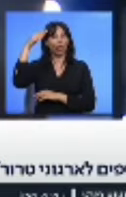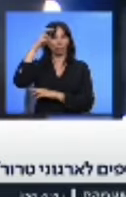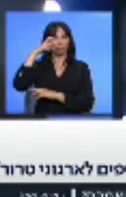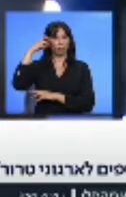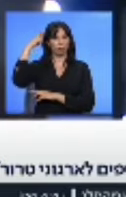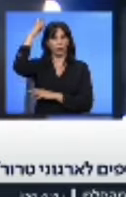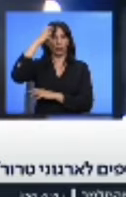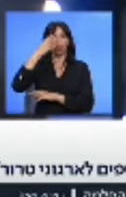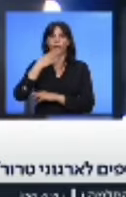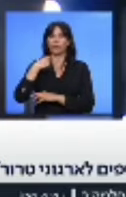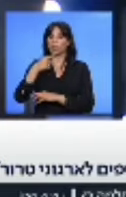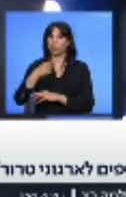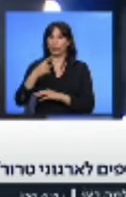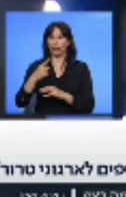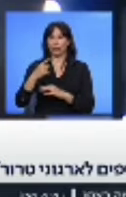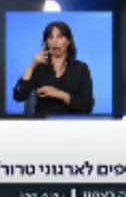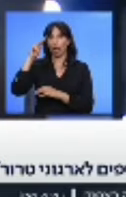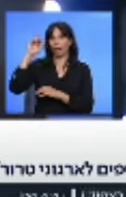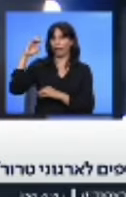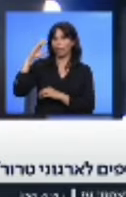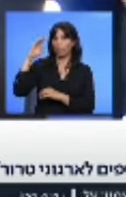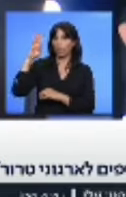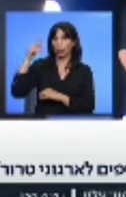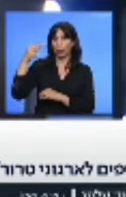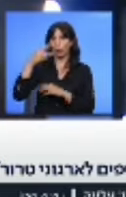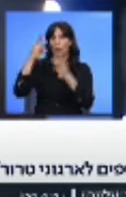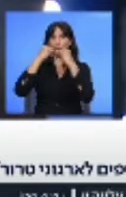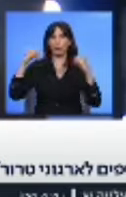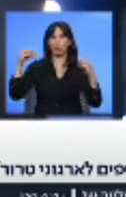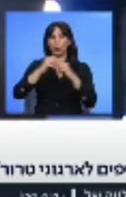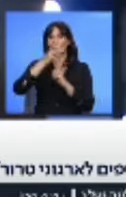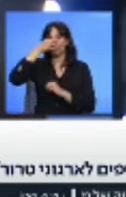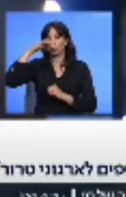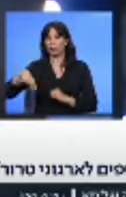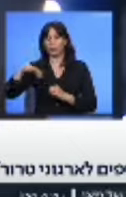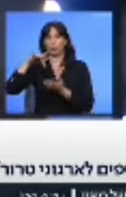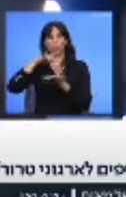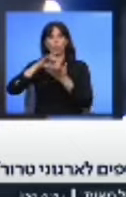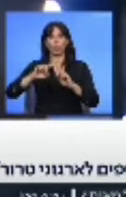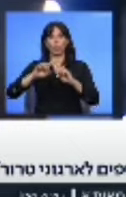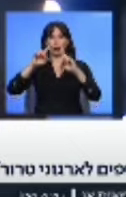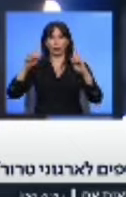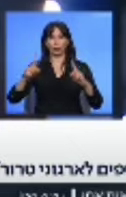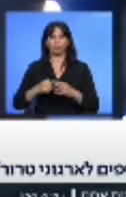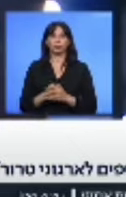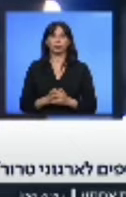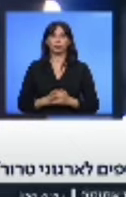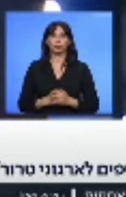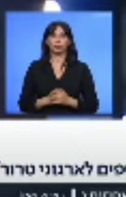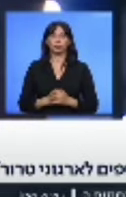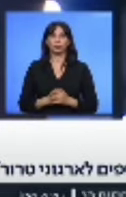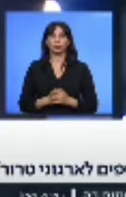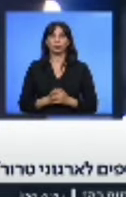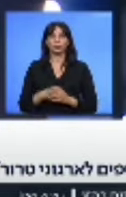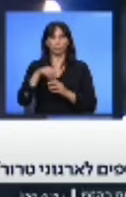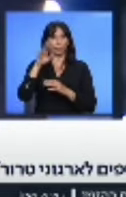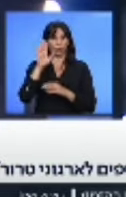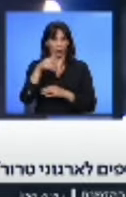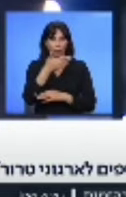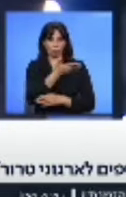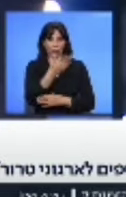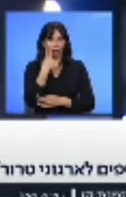מאוד הנכבה של 48, כי משפחות שלהם עזבו למקומות אחרים. עכשיו, גם מוזכר כאן בכתבה, גורמי טרור, חבר'ה,